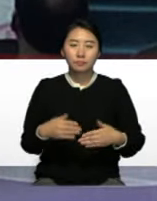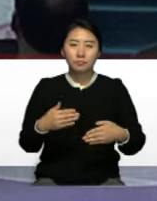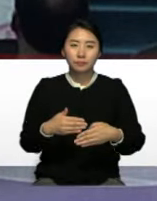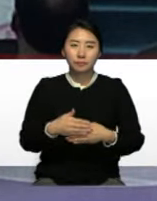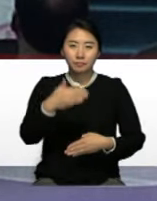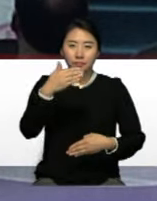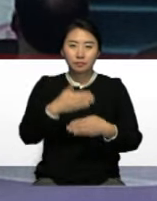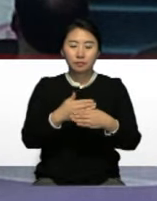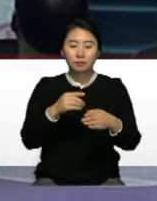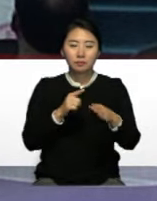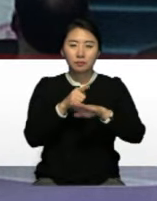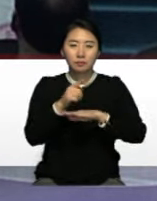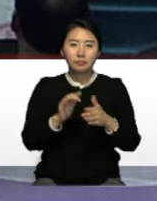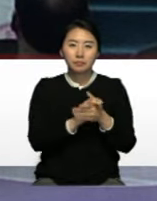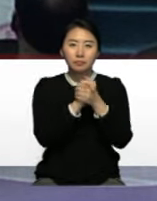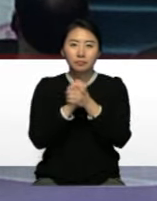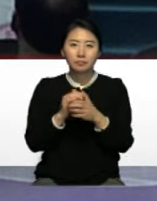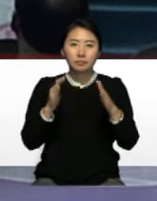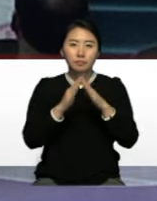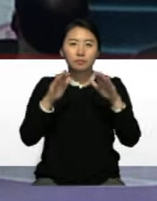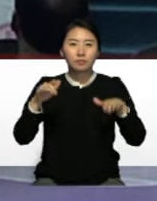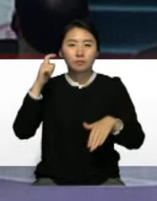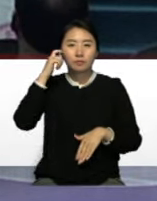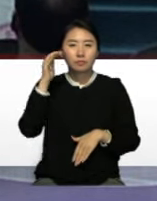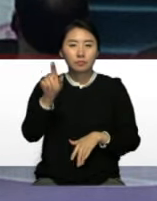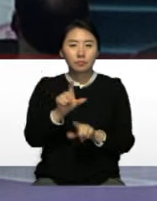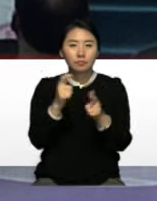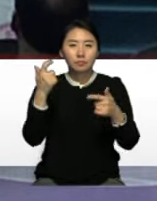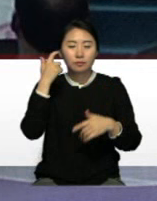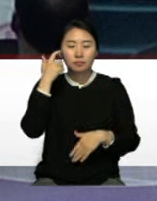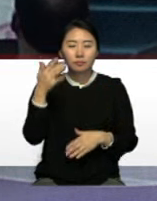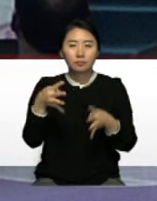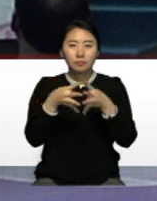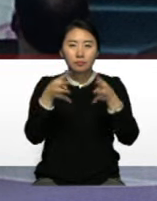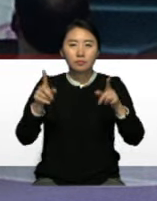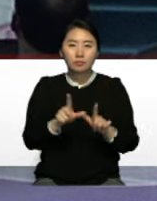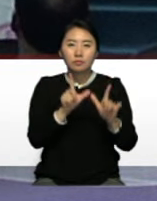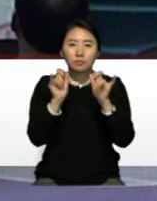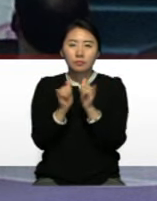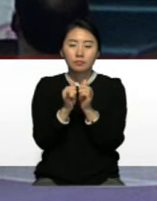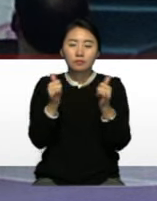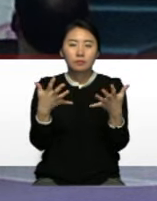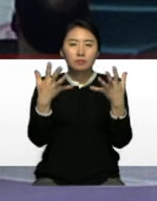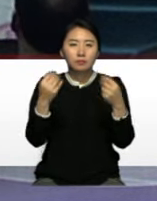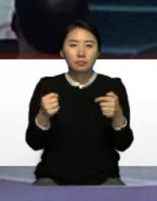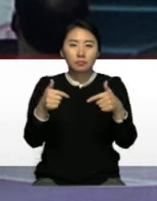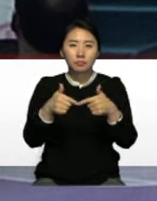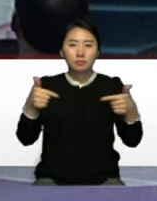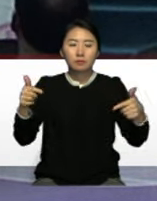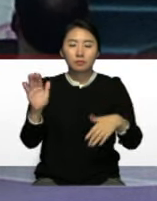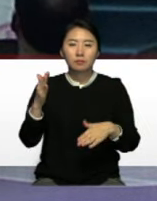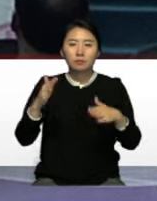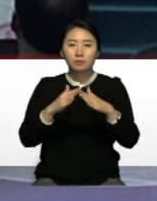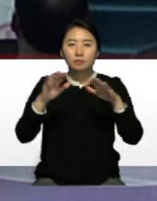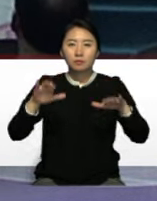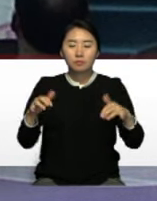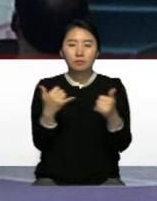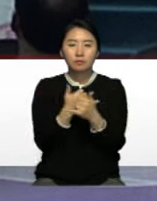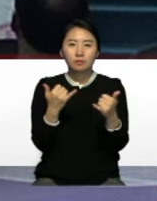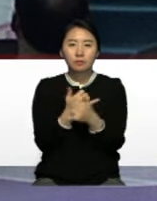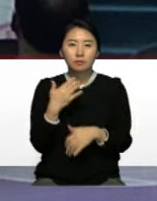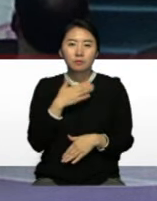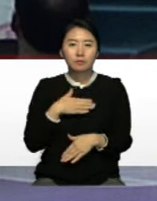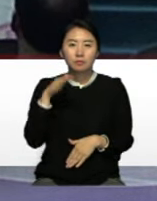울타리 넘어 정겹게 지냈던 이웃, 그립지 않으신가요? 아파트에 사는 사람들이 많아지다 보니 이웃사촌의